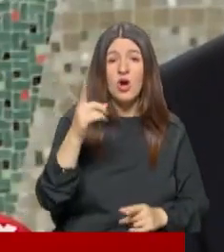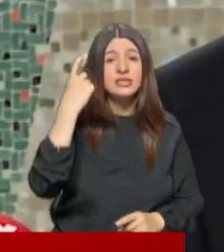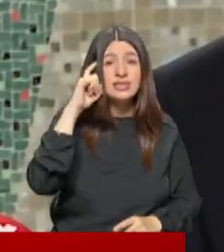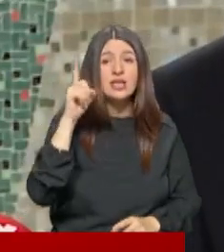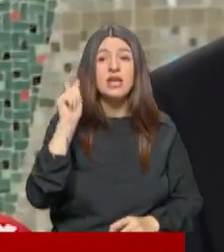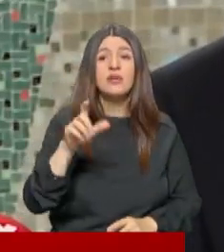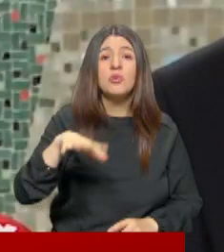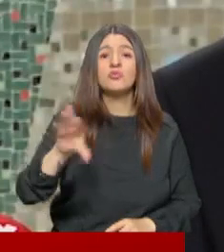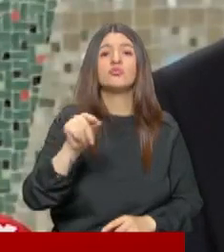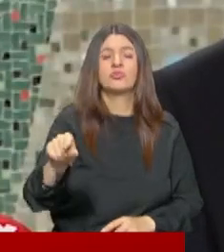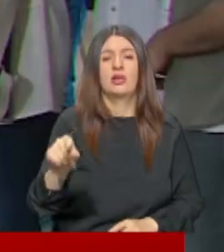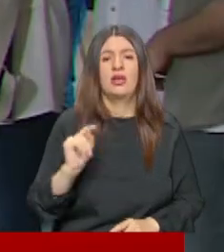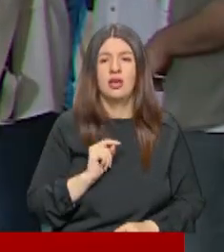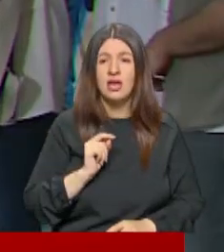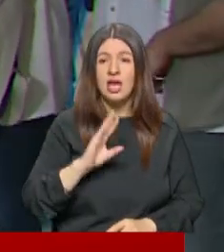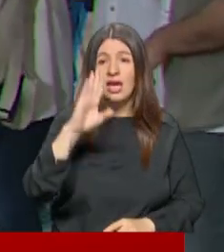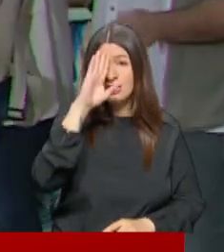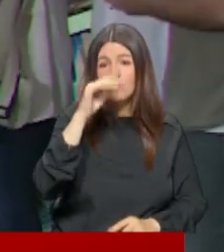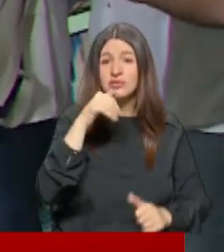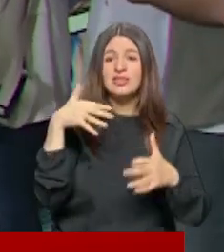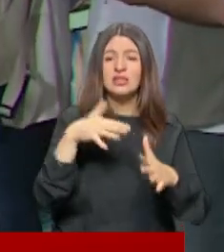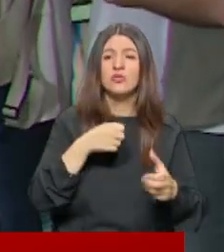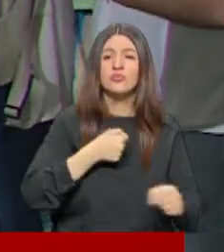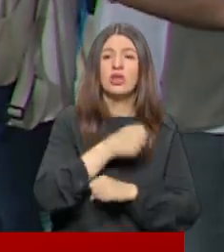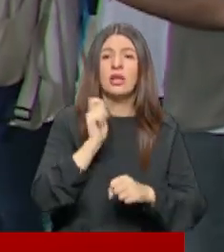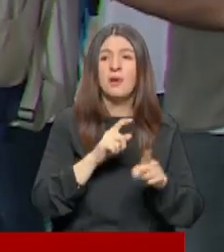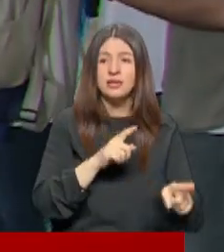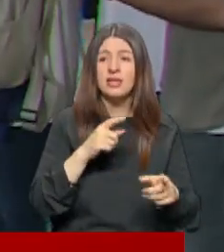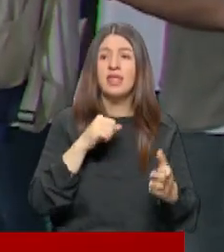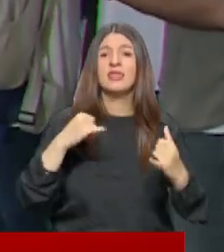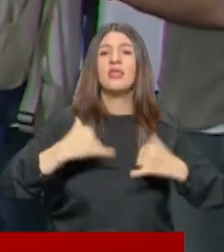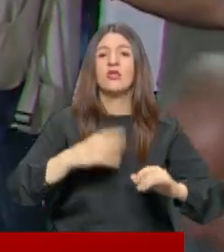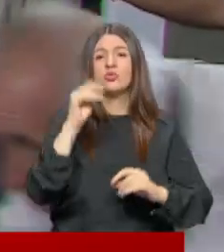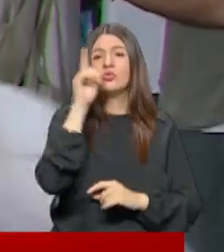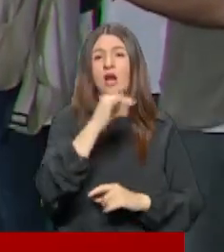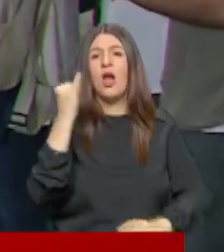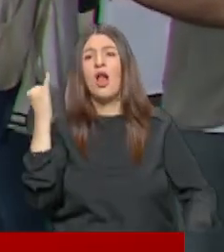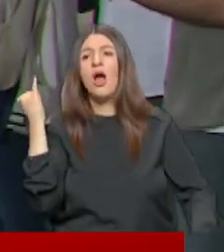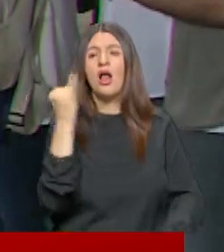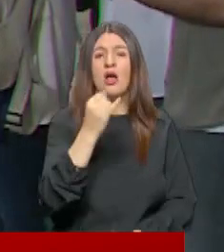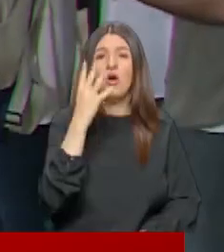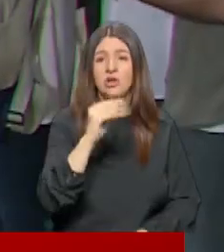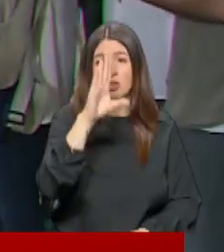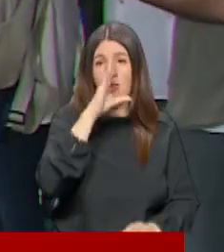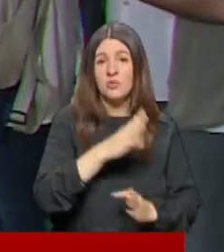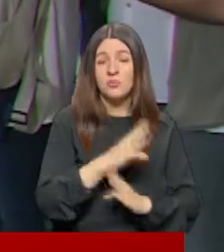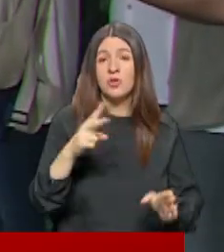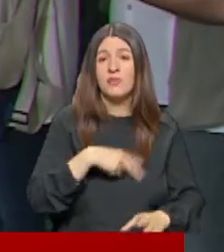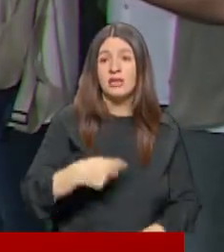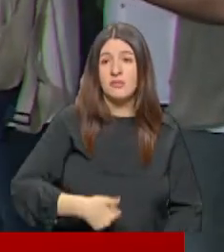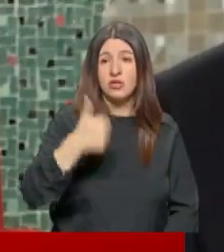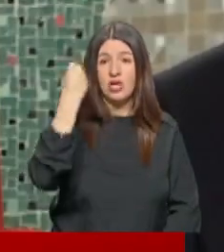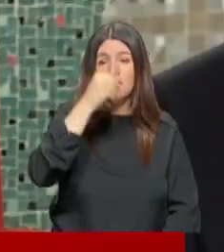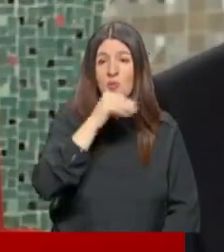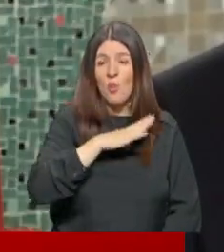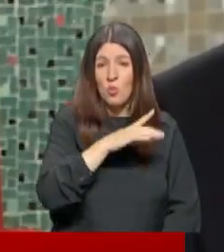zihniyet yaptı bütün bunları. İstanbul selle mücadele ederken tatilde olduğu için eleştirilen İstanbul Büyükşehir Belediye